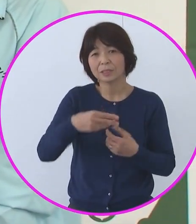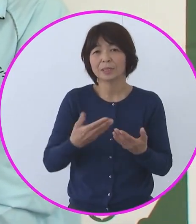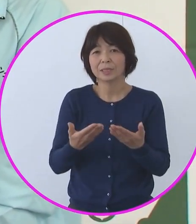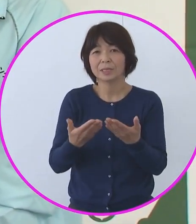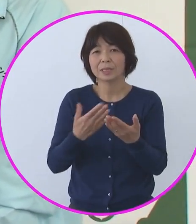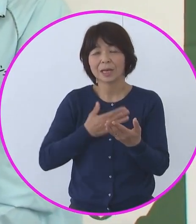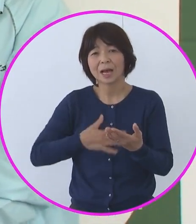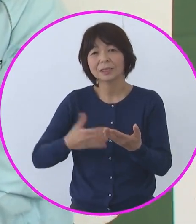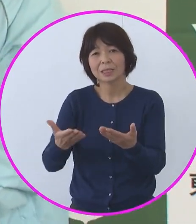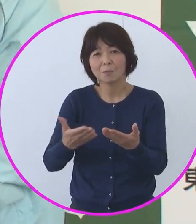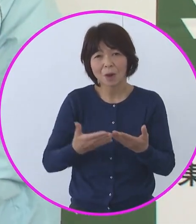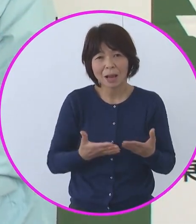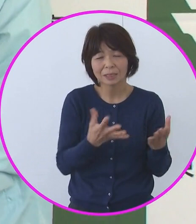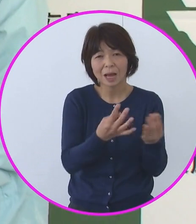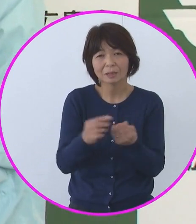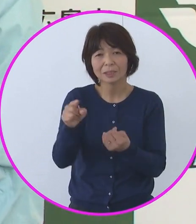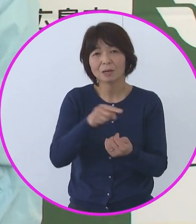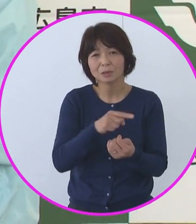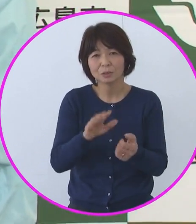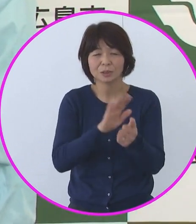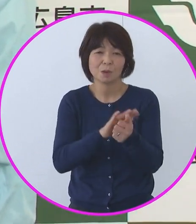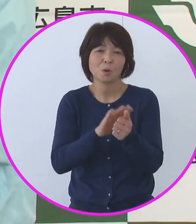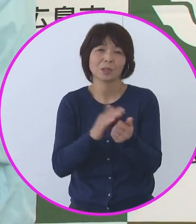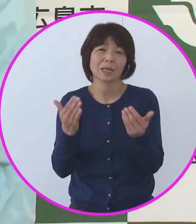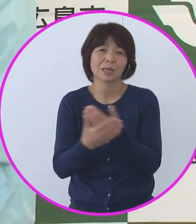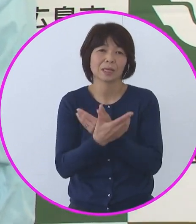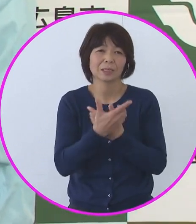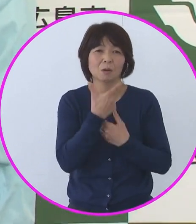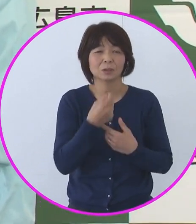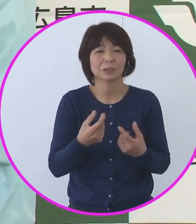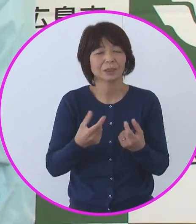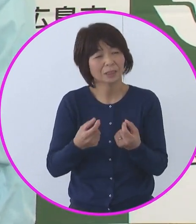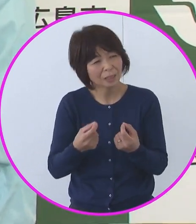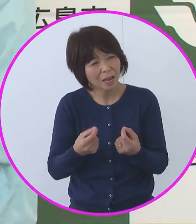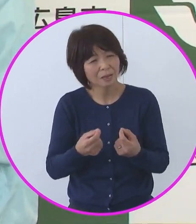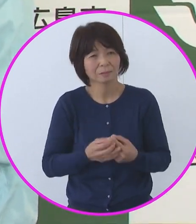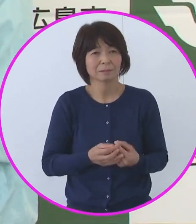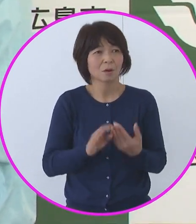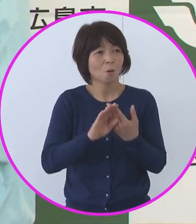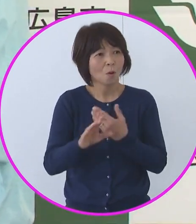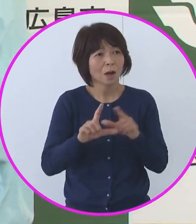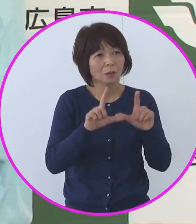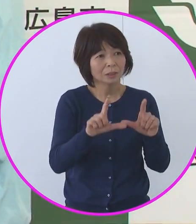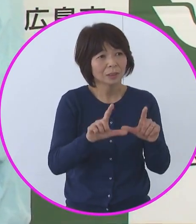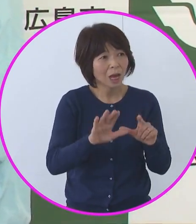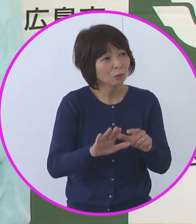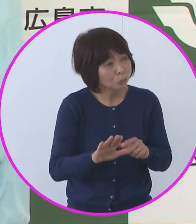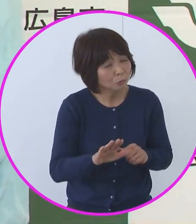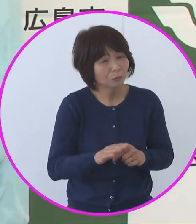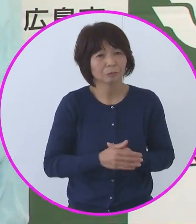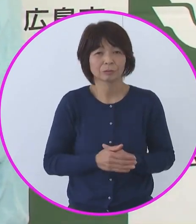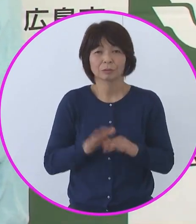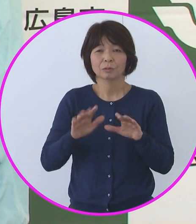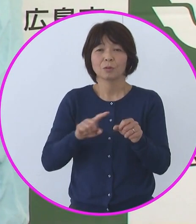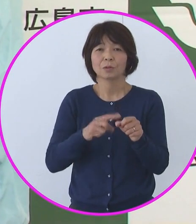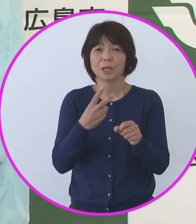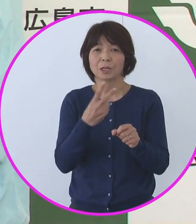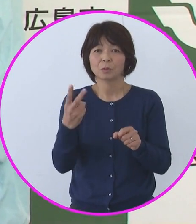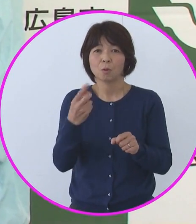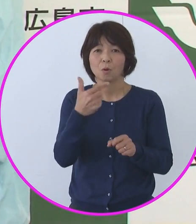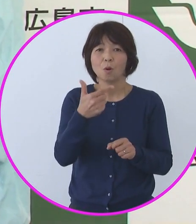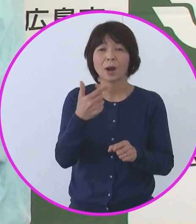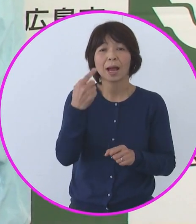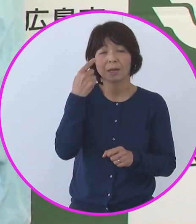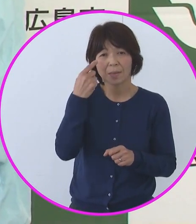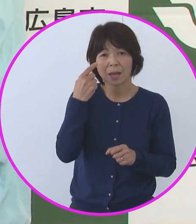も多くの方にサポーターになっていただきたいですね。その他何かお知らせはありますか？ はい、今年度6回目とな